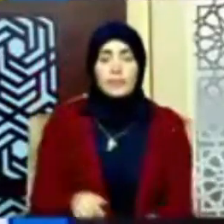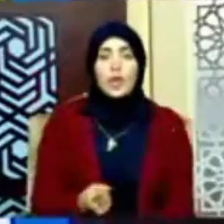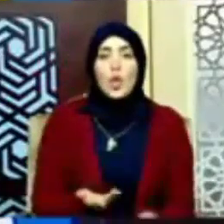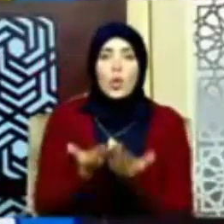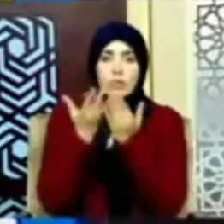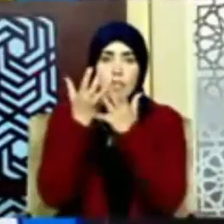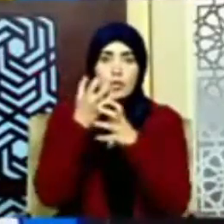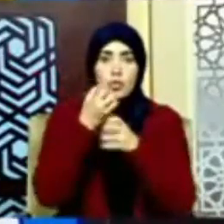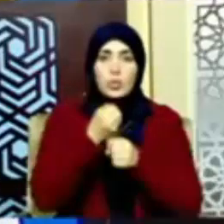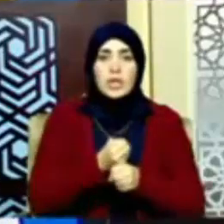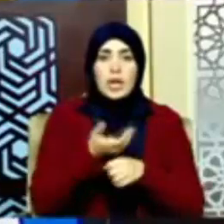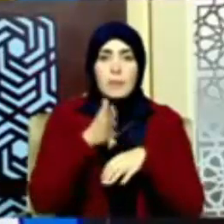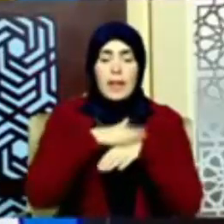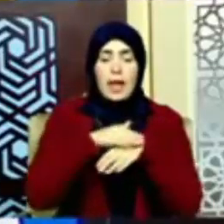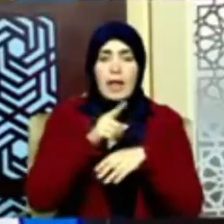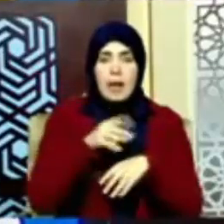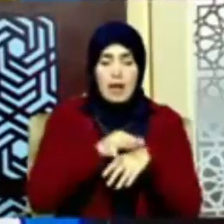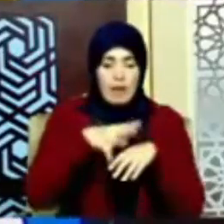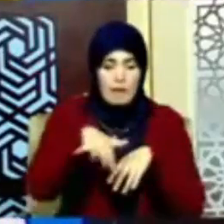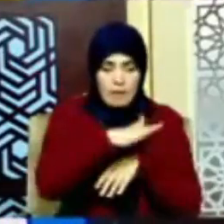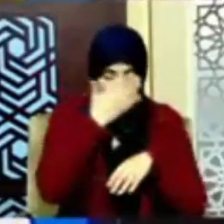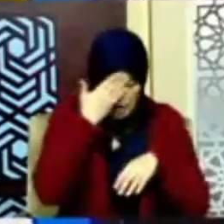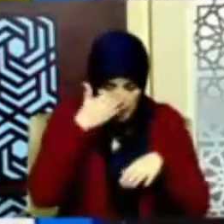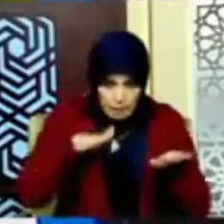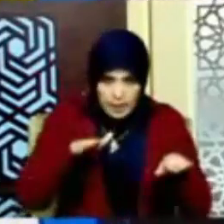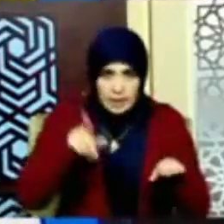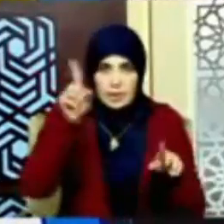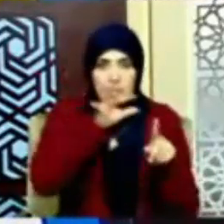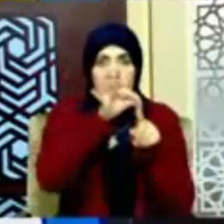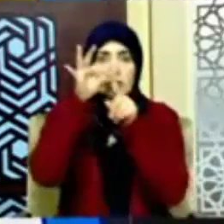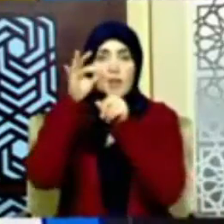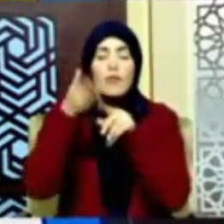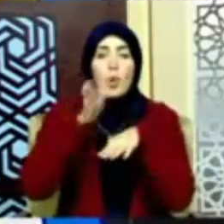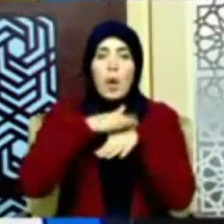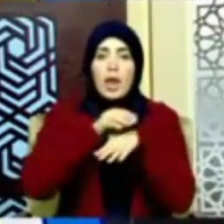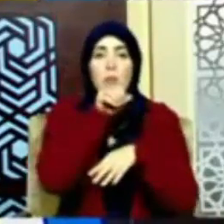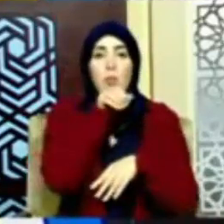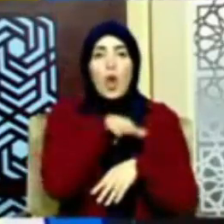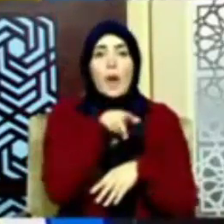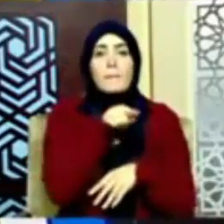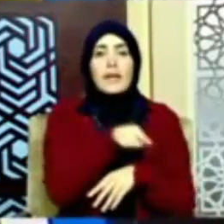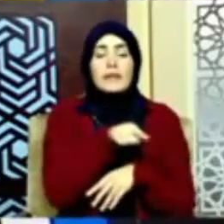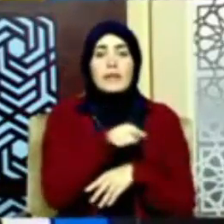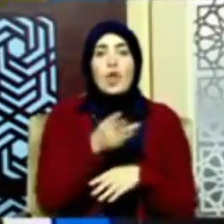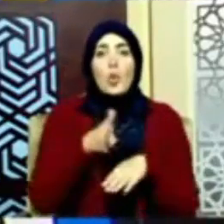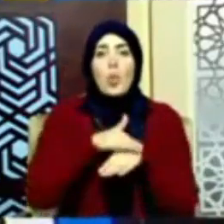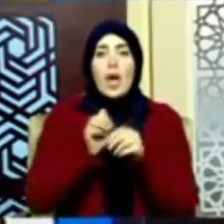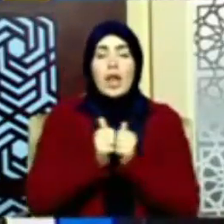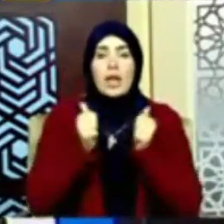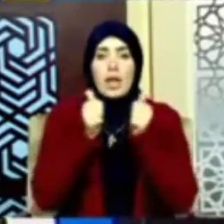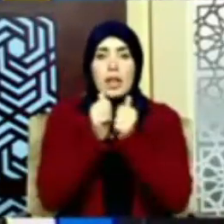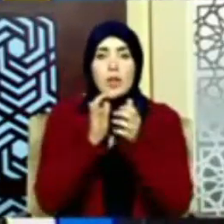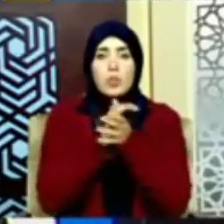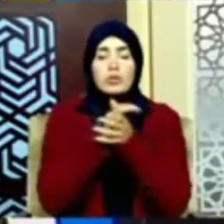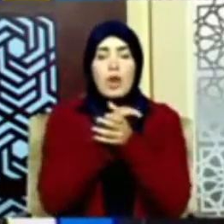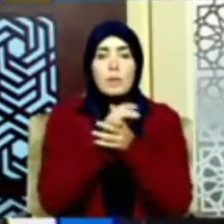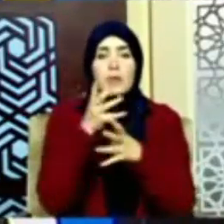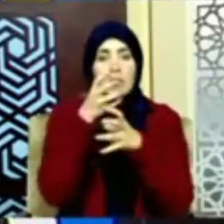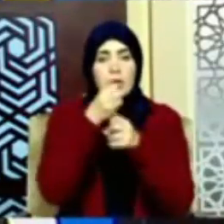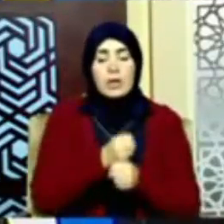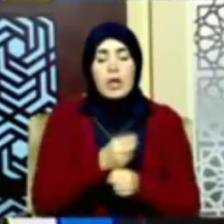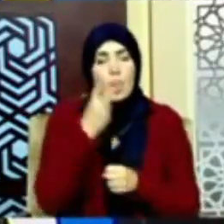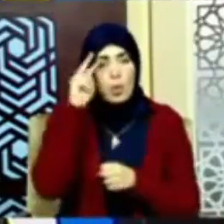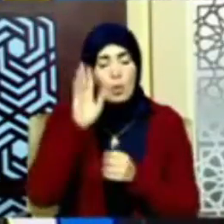وصلاة وسلاما على عباده الذين اصطفى، وعلى سيدنا محمد وآله وصحبه ومن